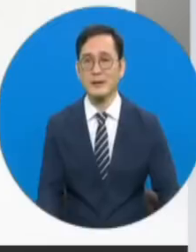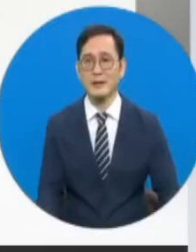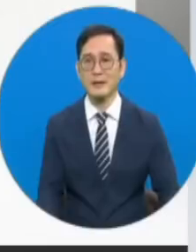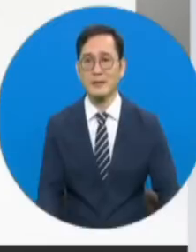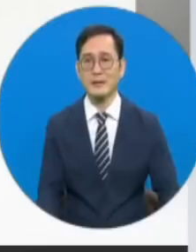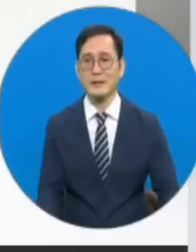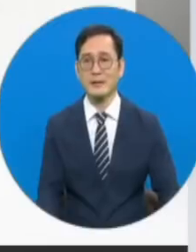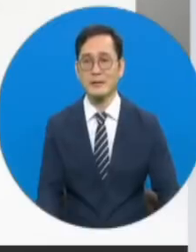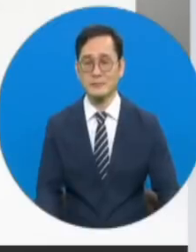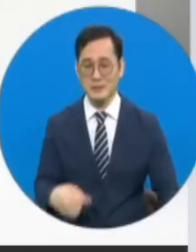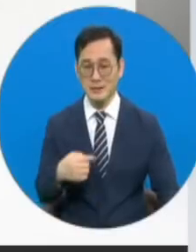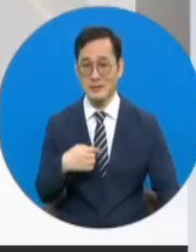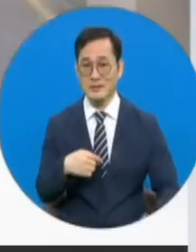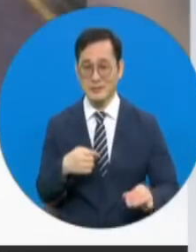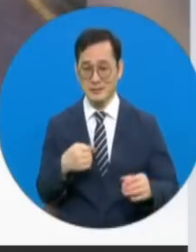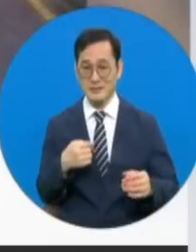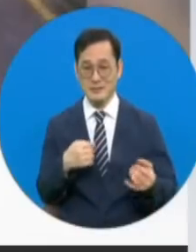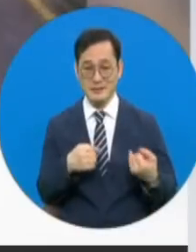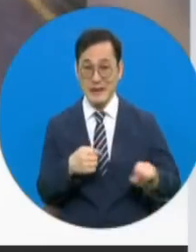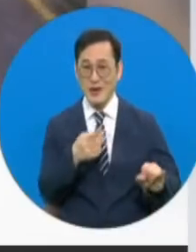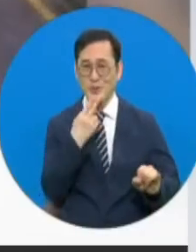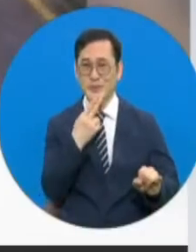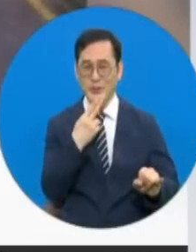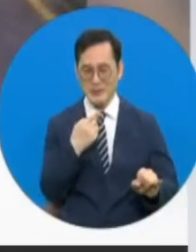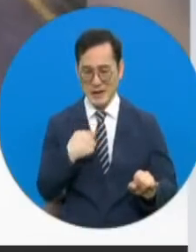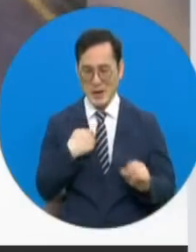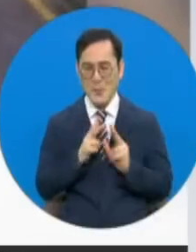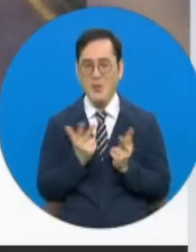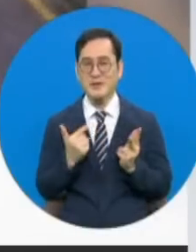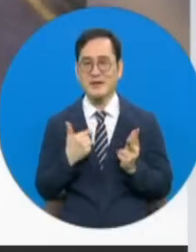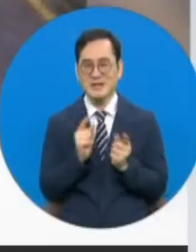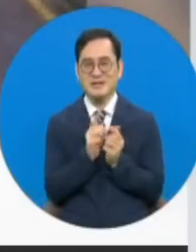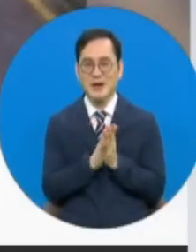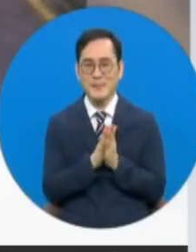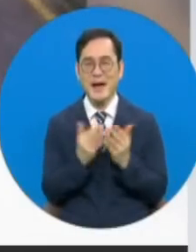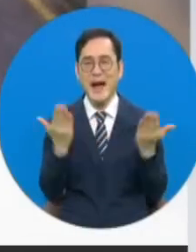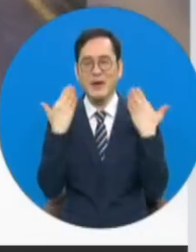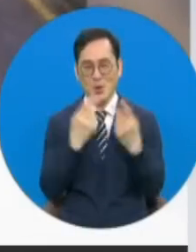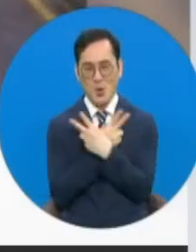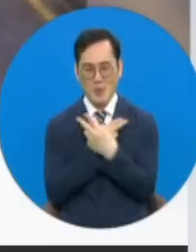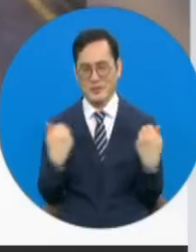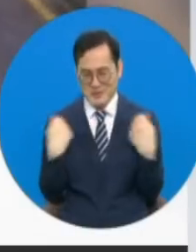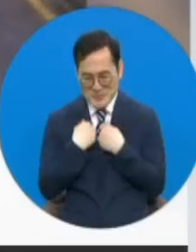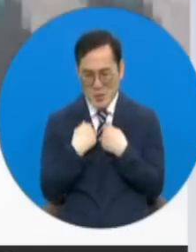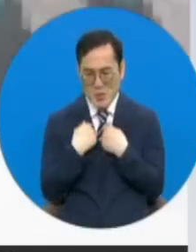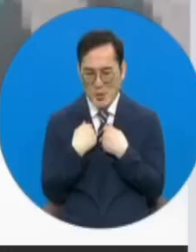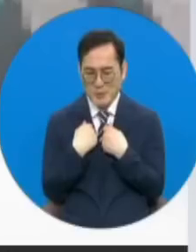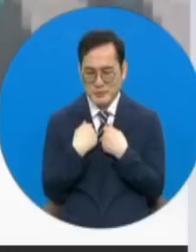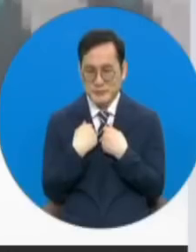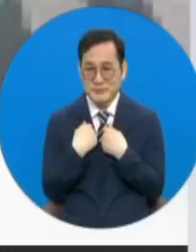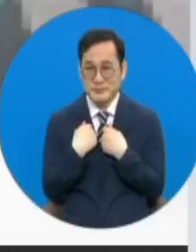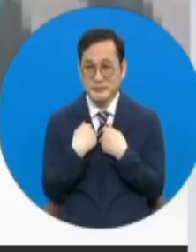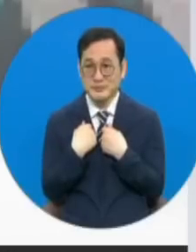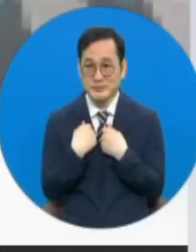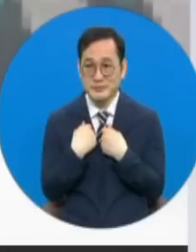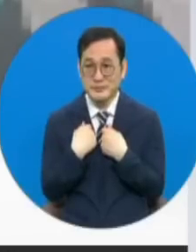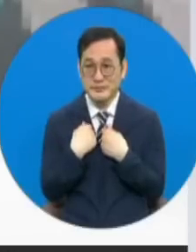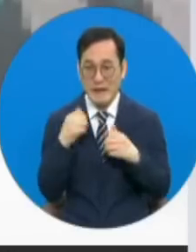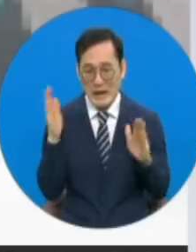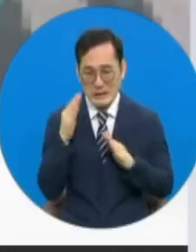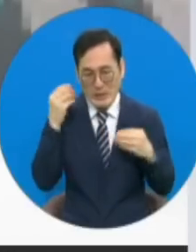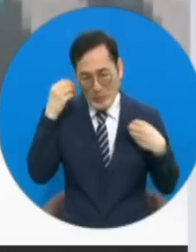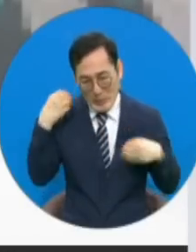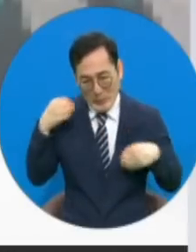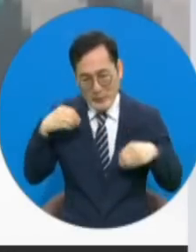아니에요 교복을 입고 간 거죠 교복을 그래서 교복을 입고 가서 마치 학생들처럼 가정에서 들어간 다음에 지금 cctv에서의